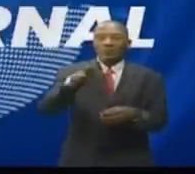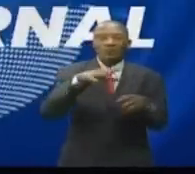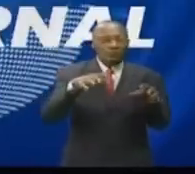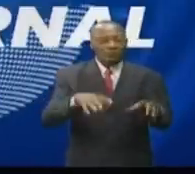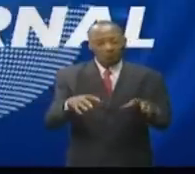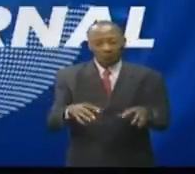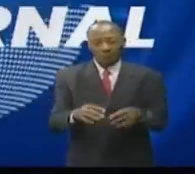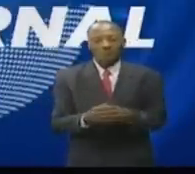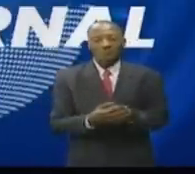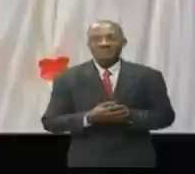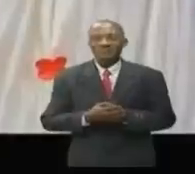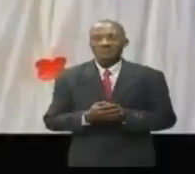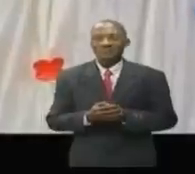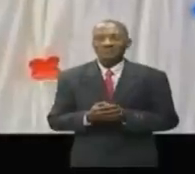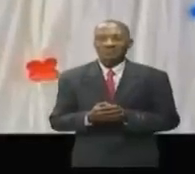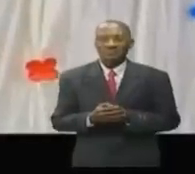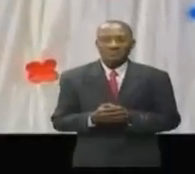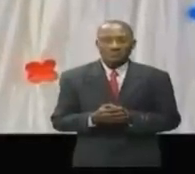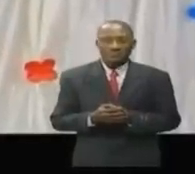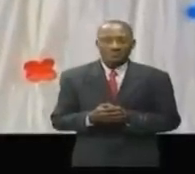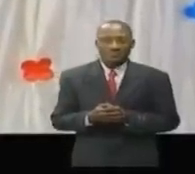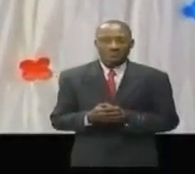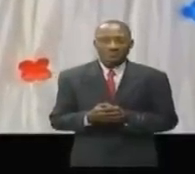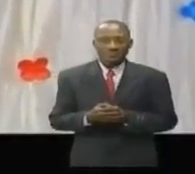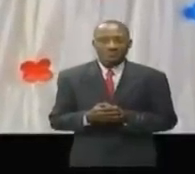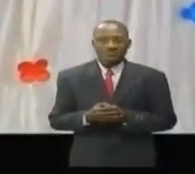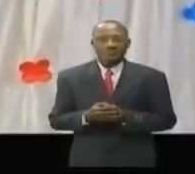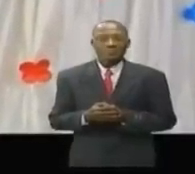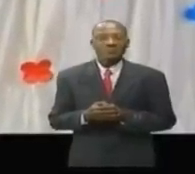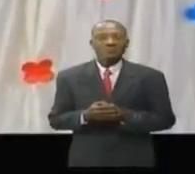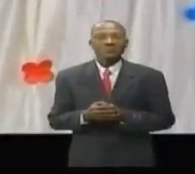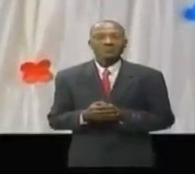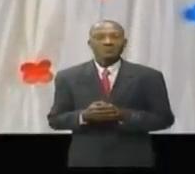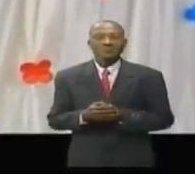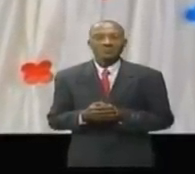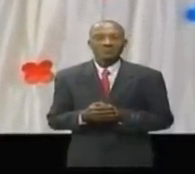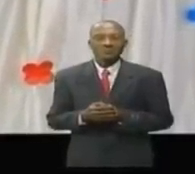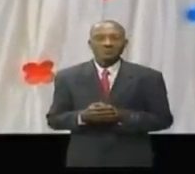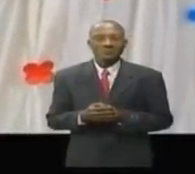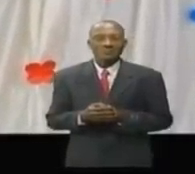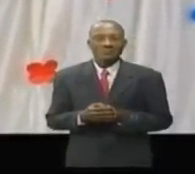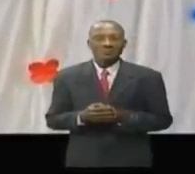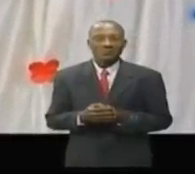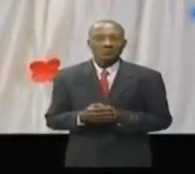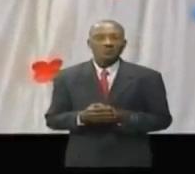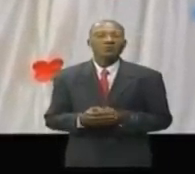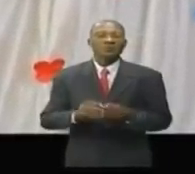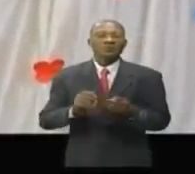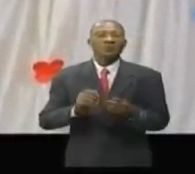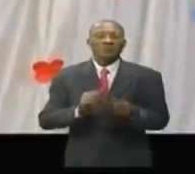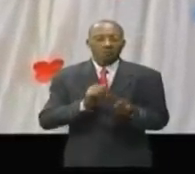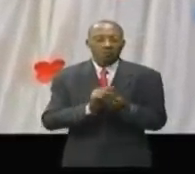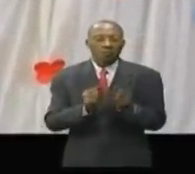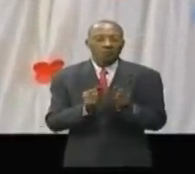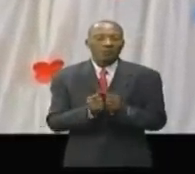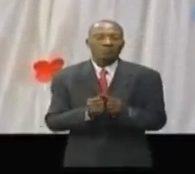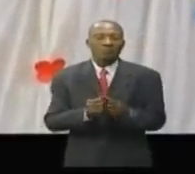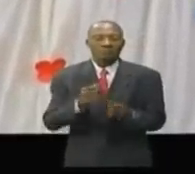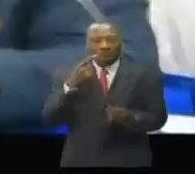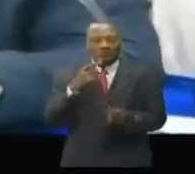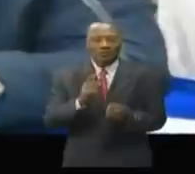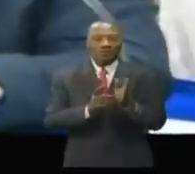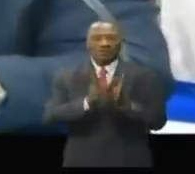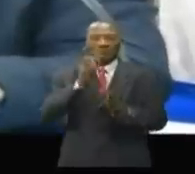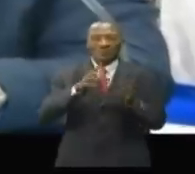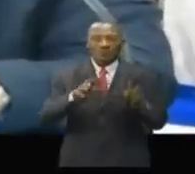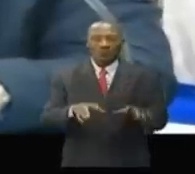signé Christine Lenzo. L'hydrogène vert est un réel levier pour l'émergence de la RDC. Selon le professeur